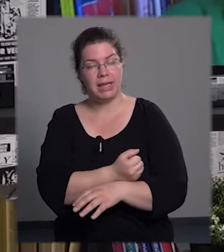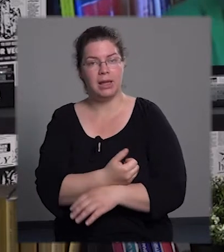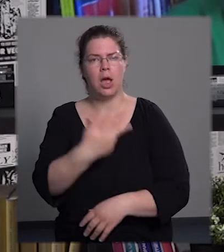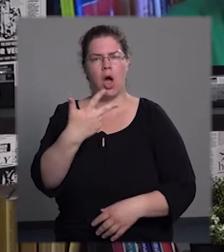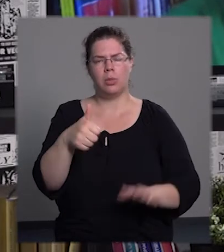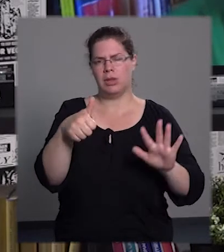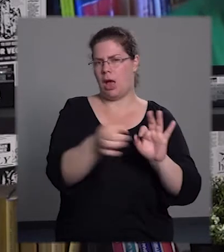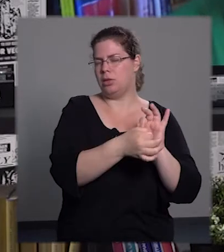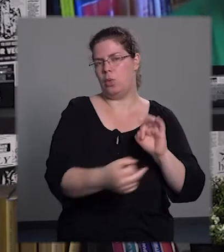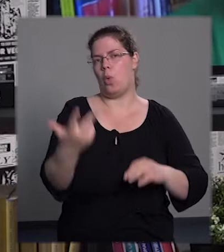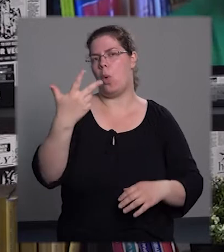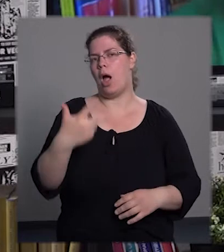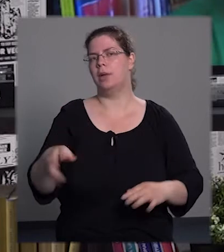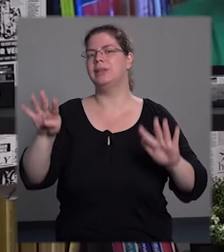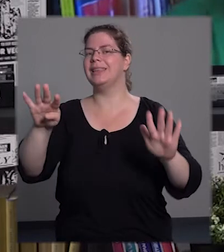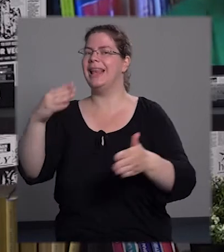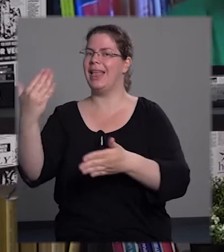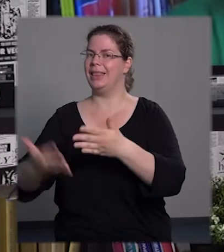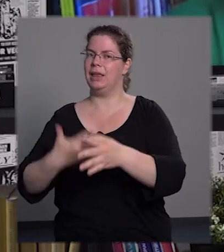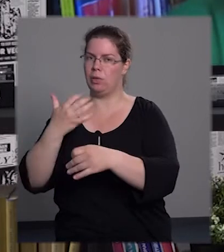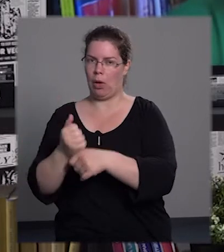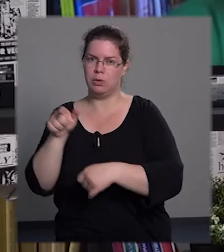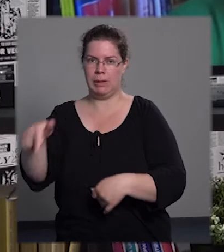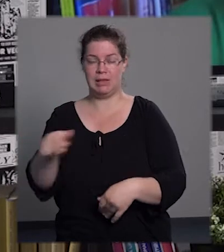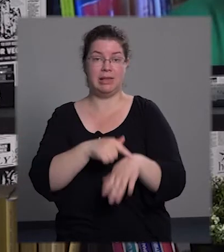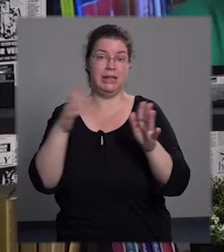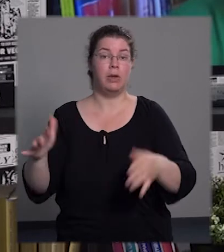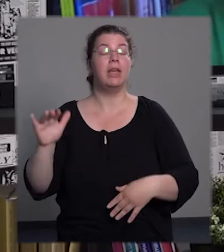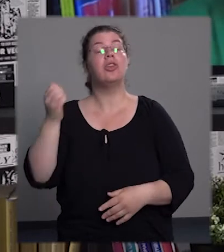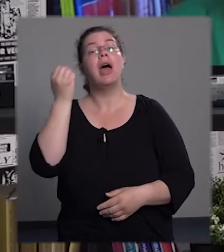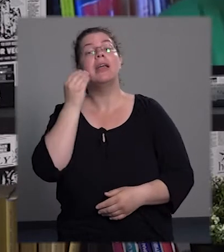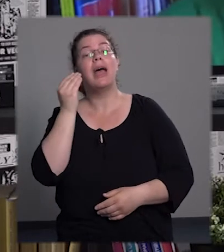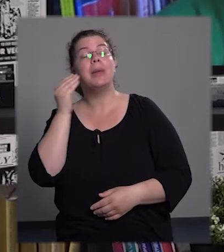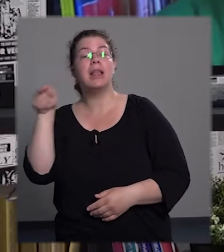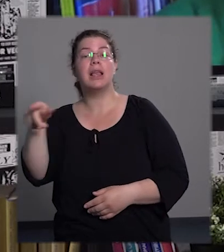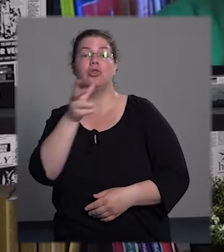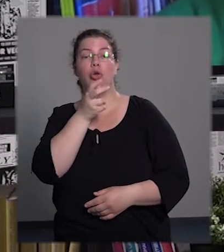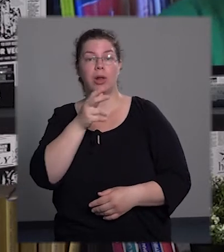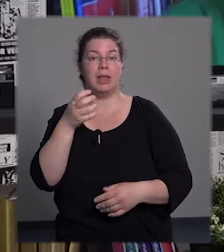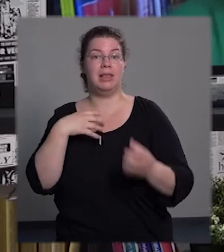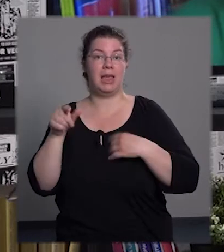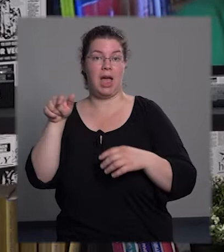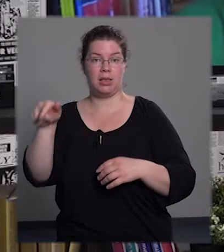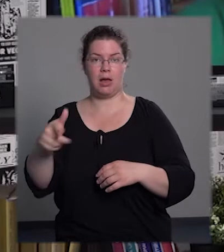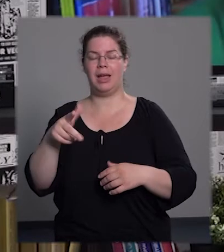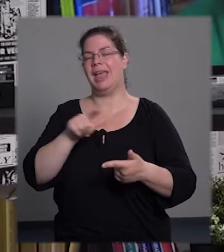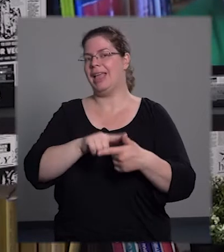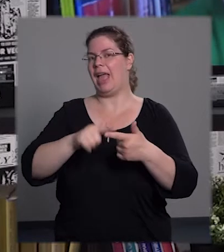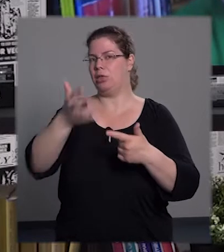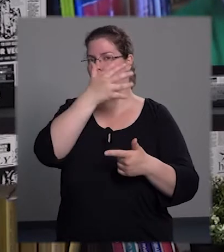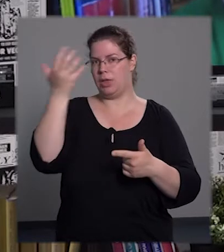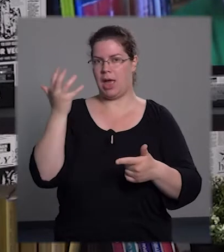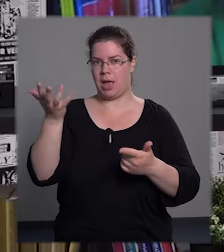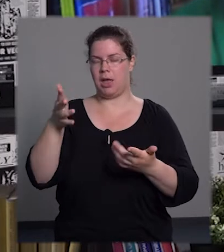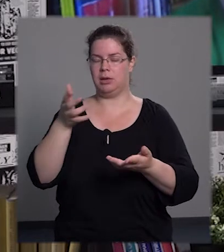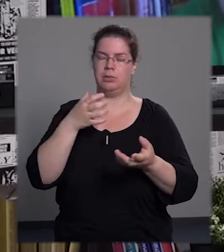36-tól 39-ig tartott ez az időszak, és a Debreceni Csokonai Színháznak két nyári játszóhelye volt, az egyik az Sátoraljó